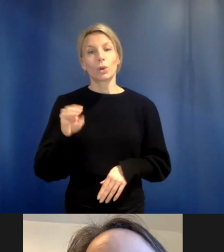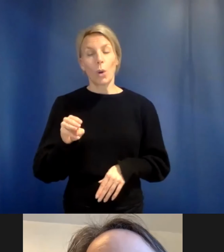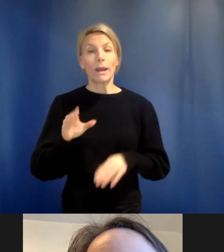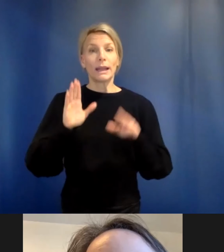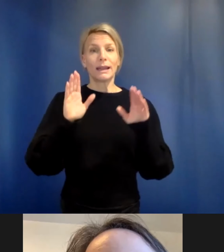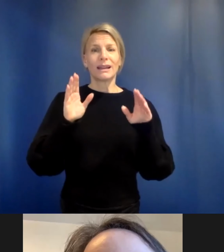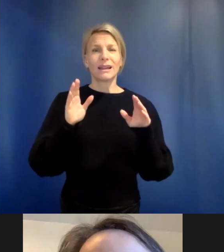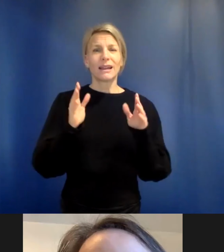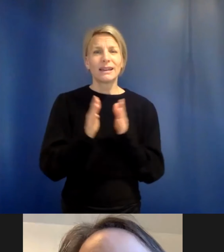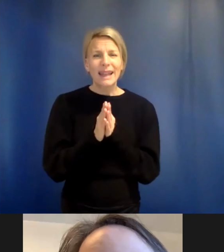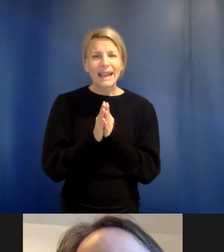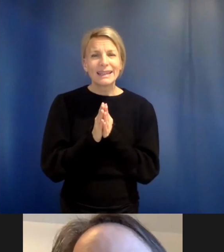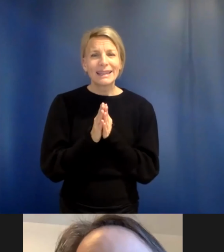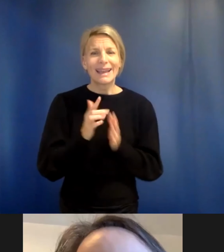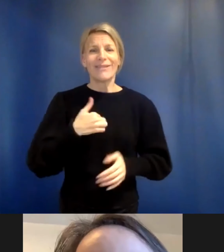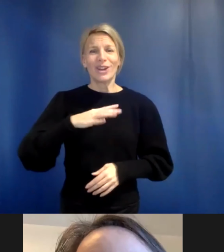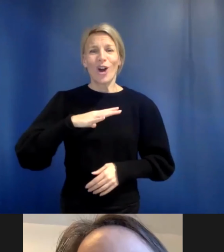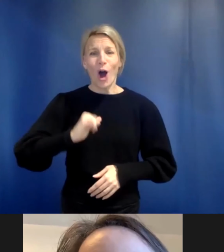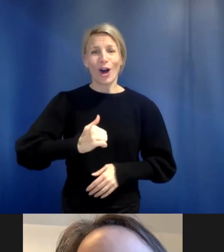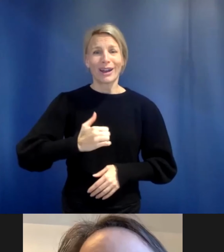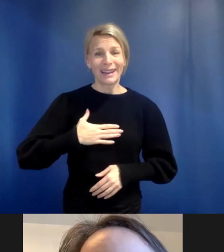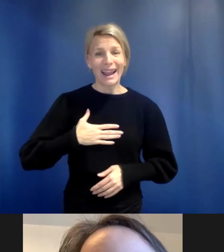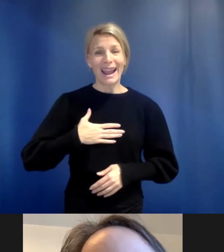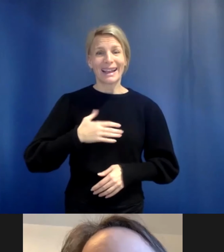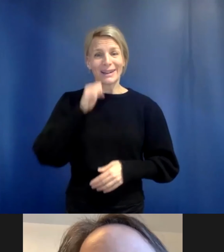ju en egen liten adress för kortboken numera.